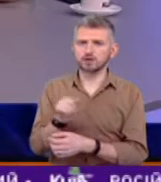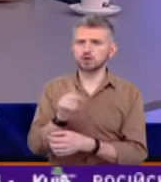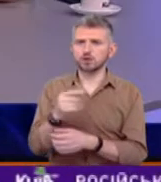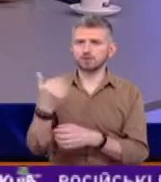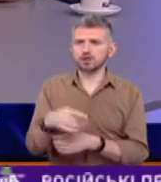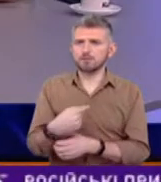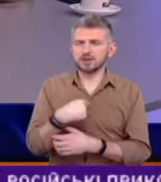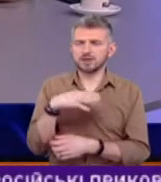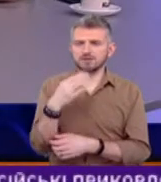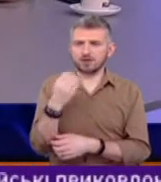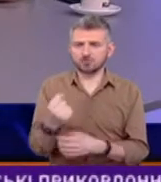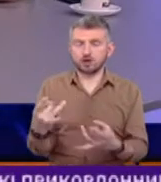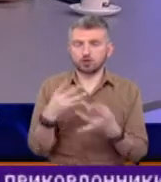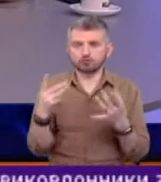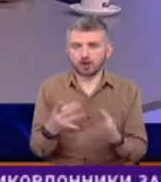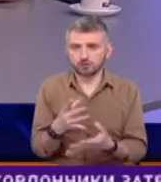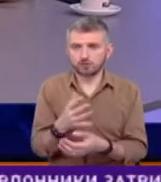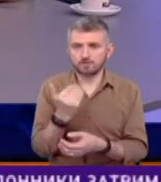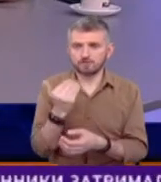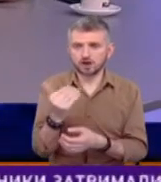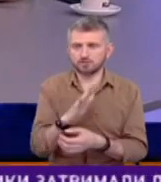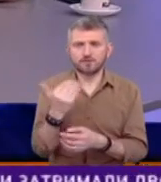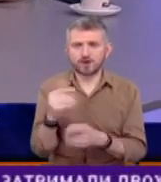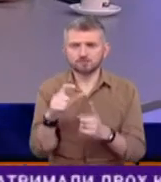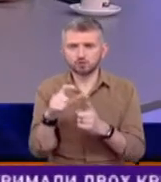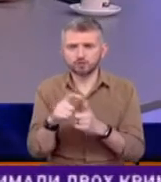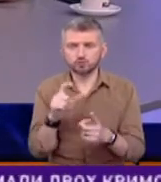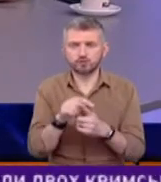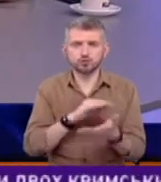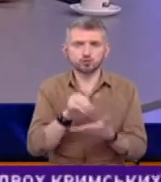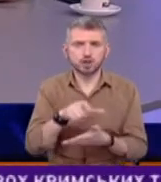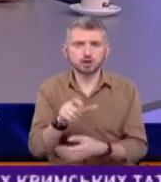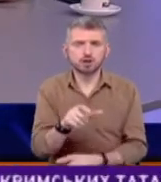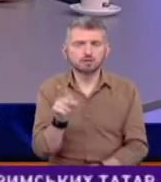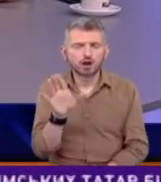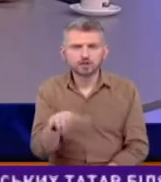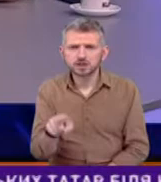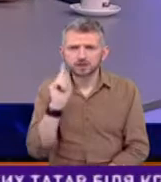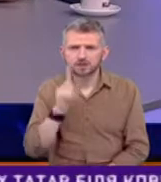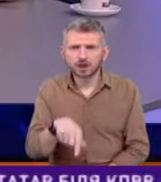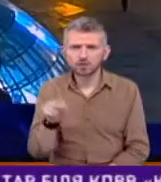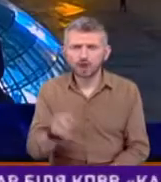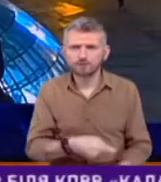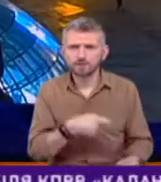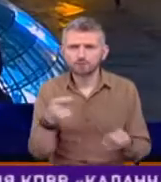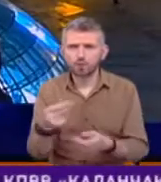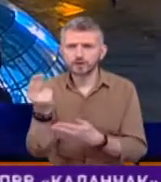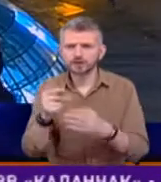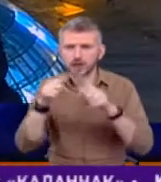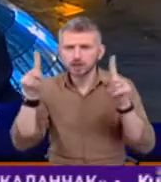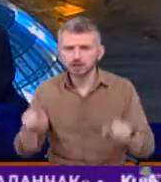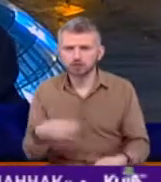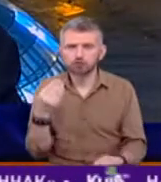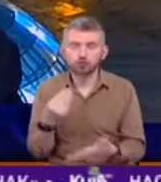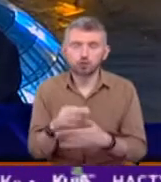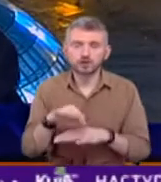мені те ще розказувало, от вашими, не вашими словами, а словами журналістів. Василь, ви знаєш, там вже вивозять картини, вже